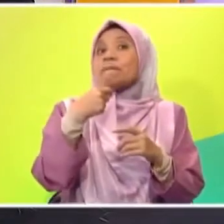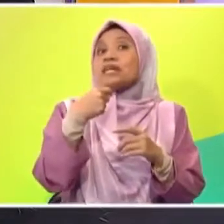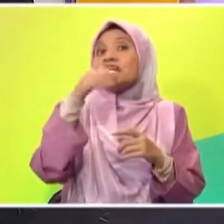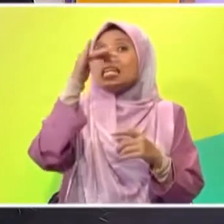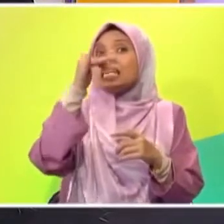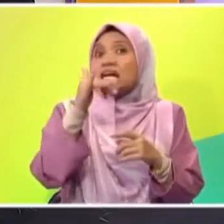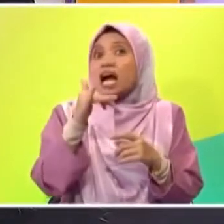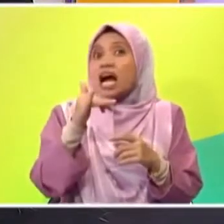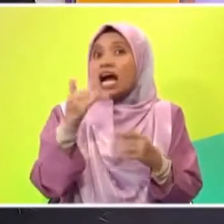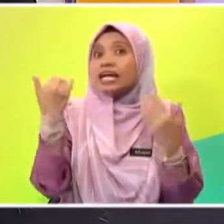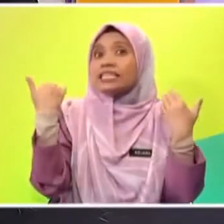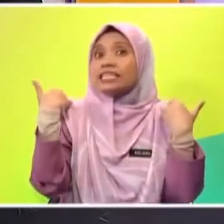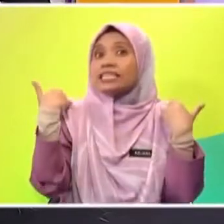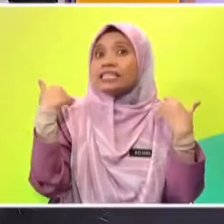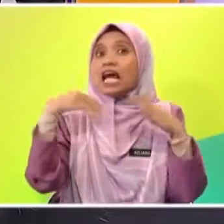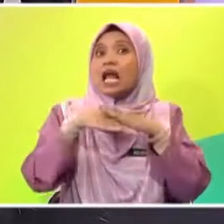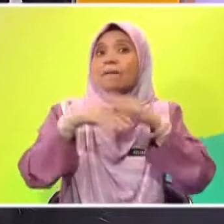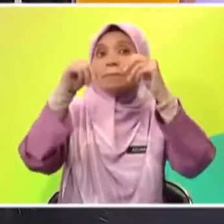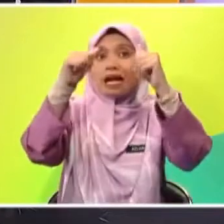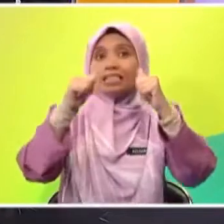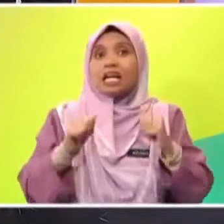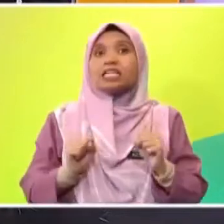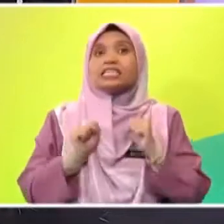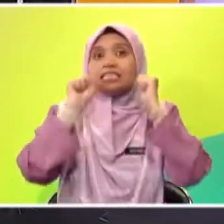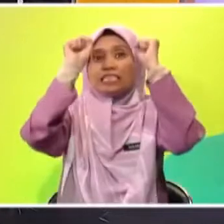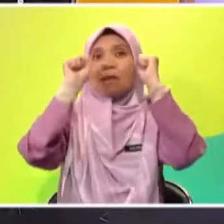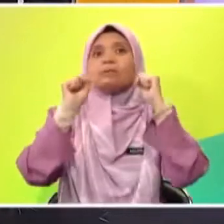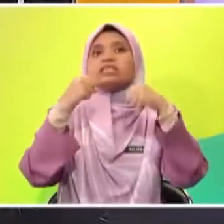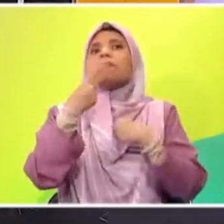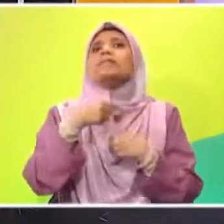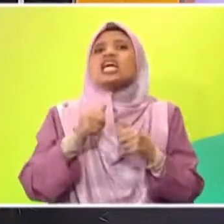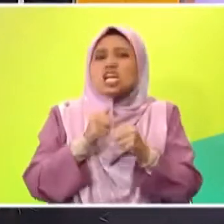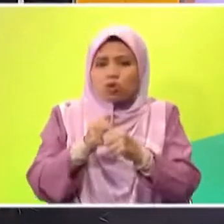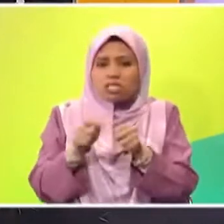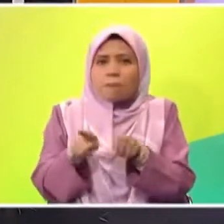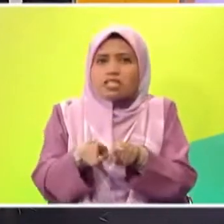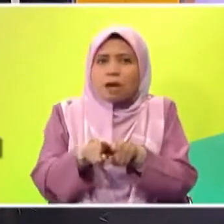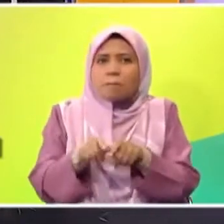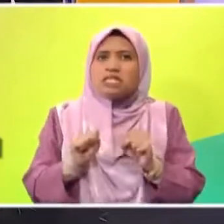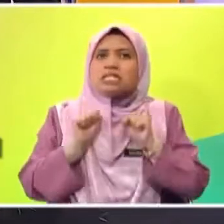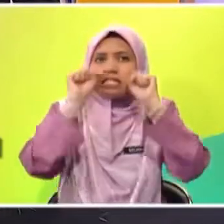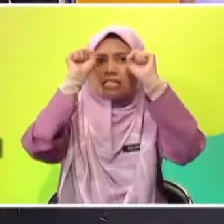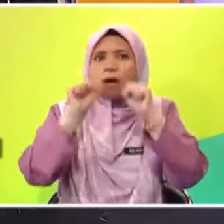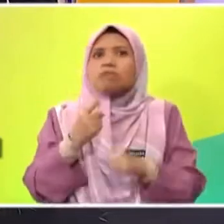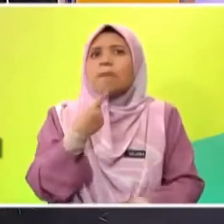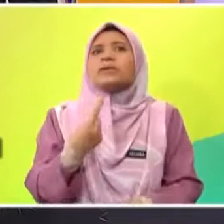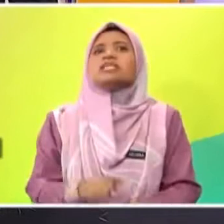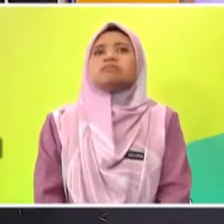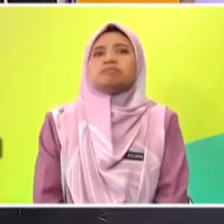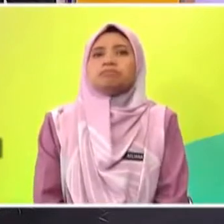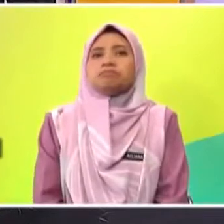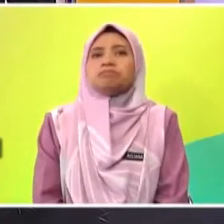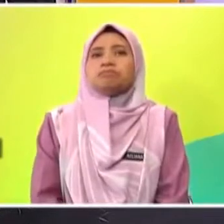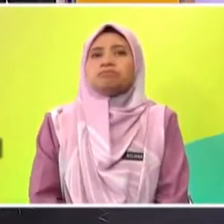di yang megah yang terlibat dalam acara senamrobik tadi baik Aceh Ingat saya bila cute rangkaian